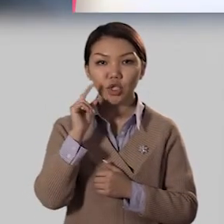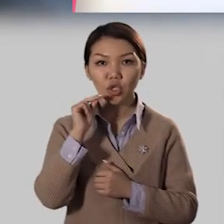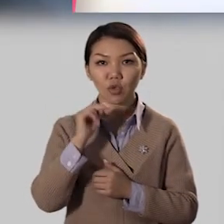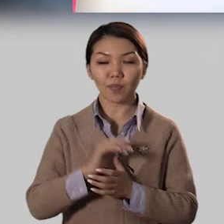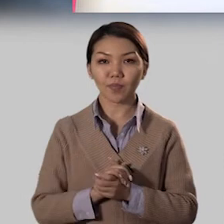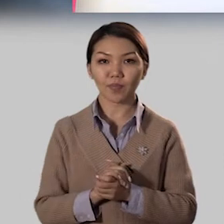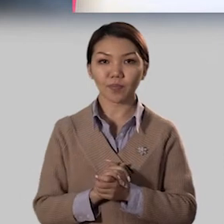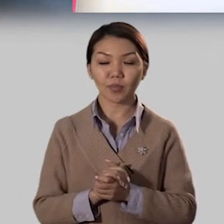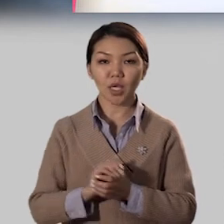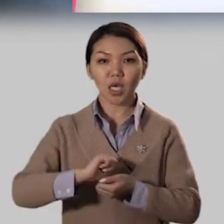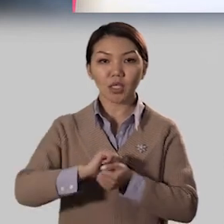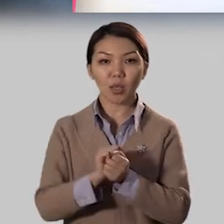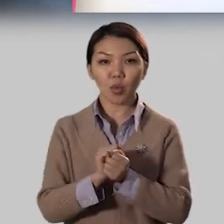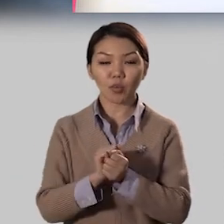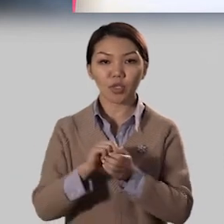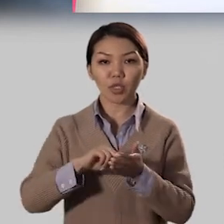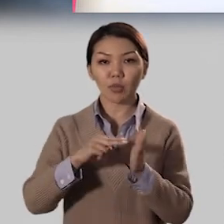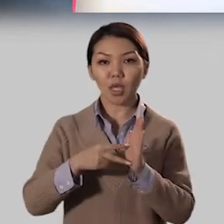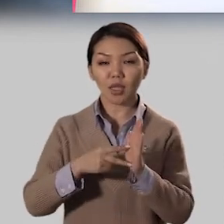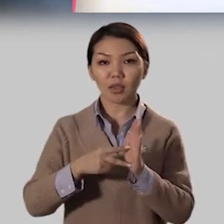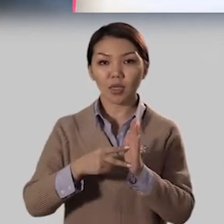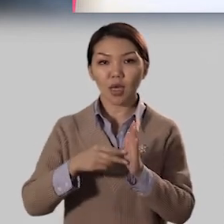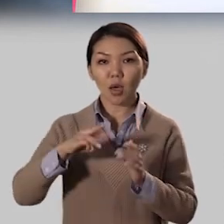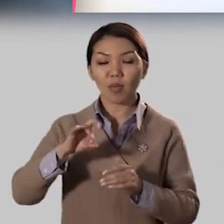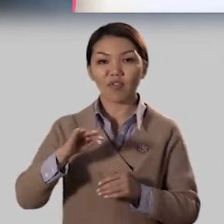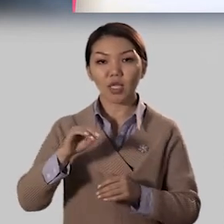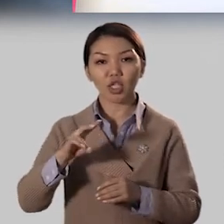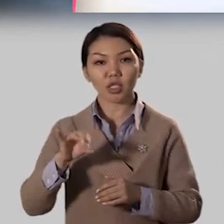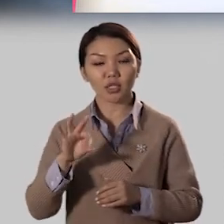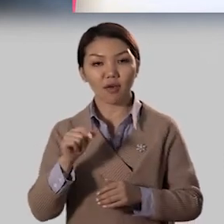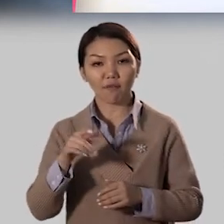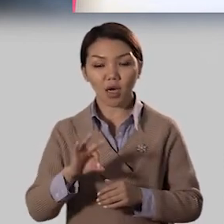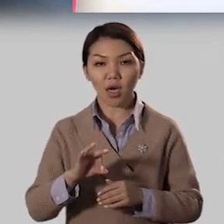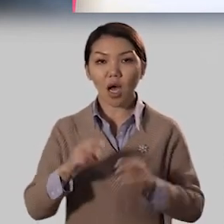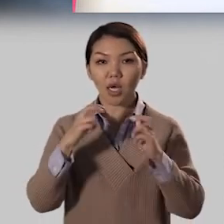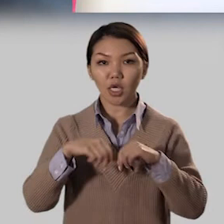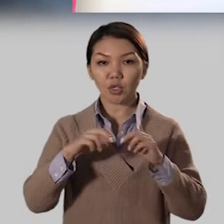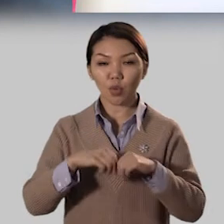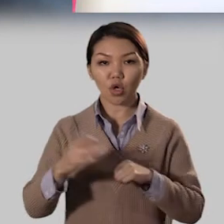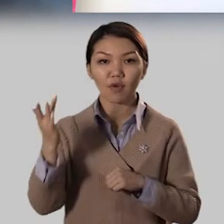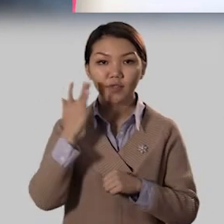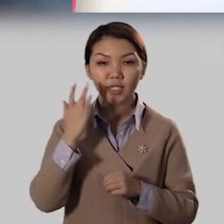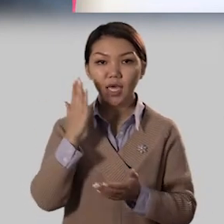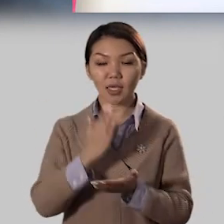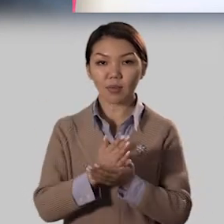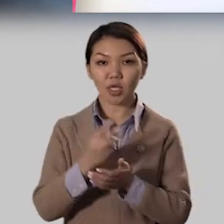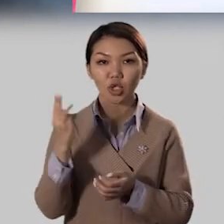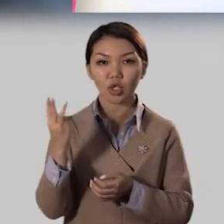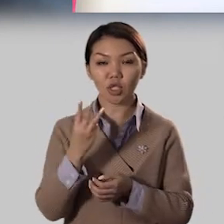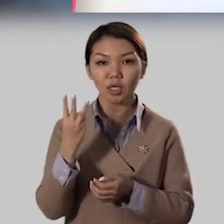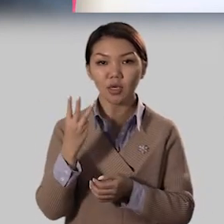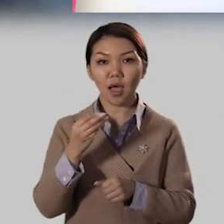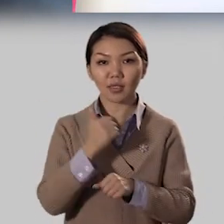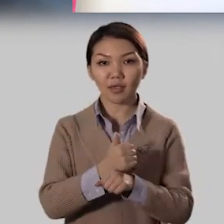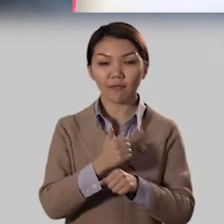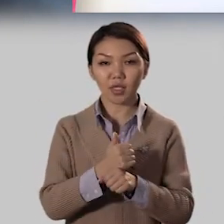запомните план морфологического разбора имени суще ст вительно во он всегда состоит из трех основных пунктов